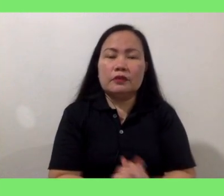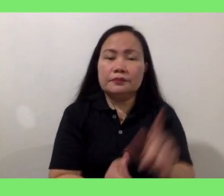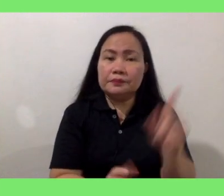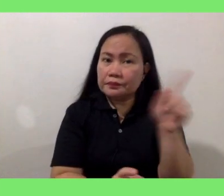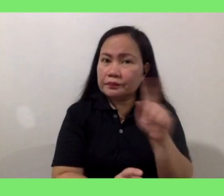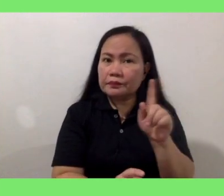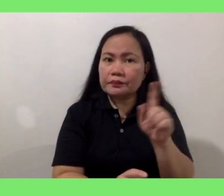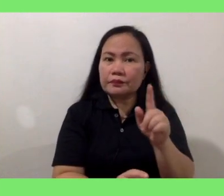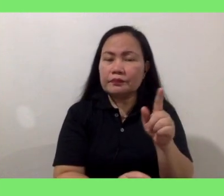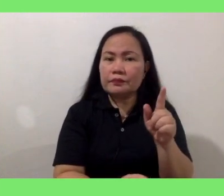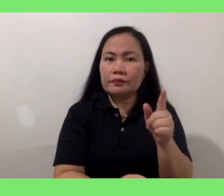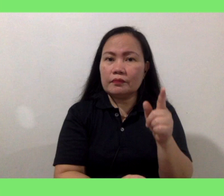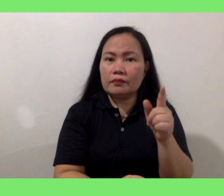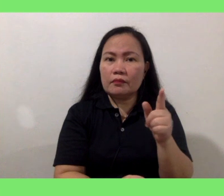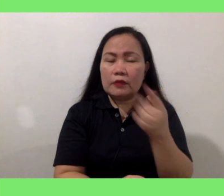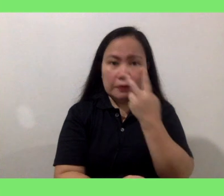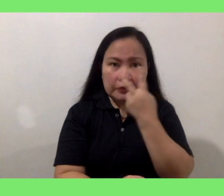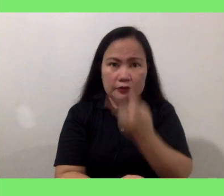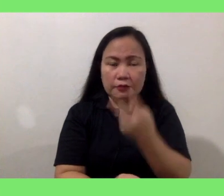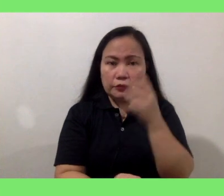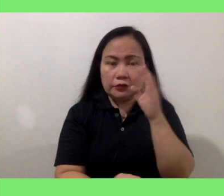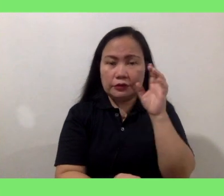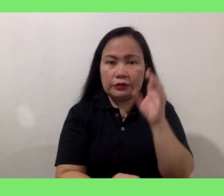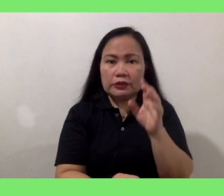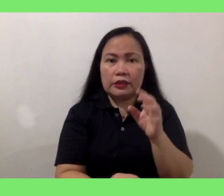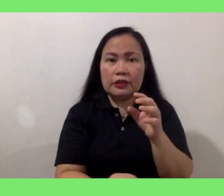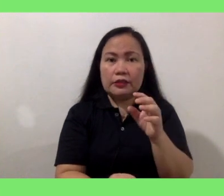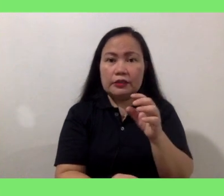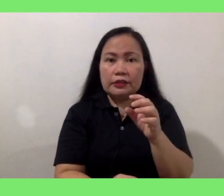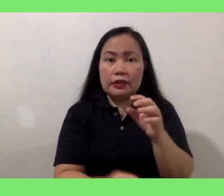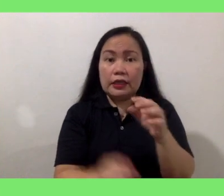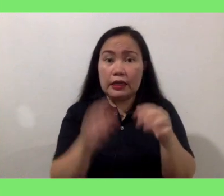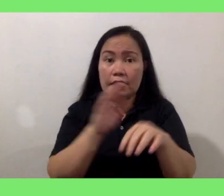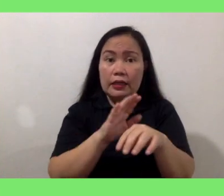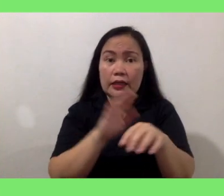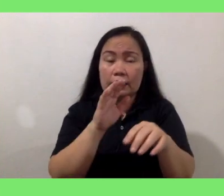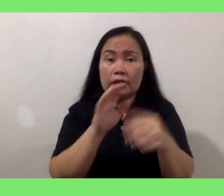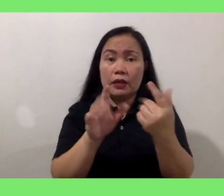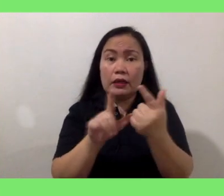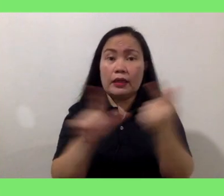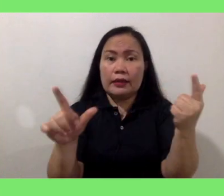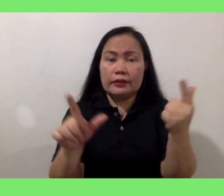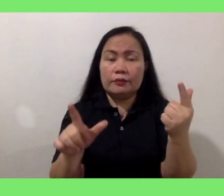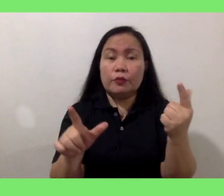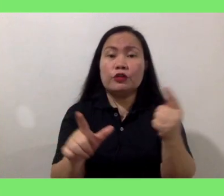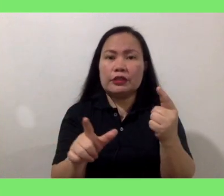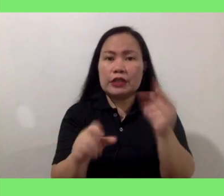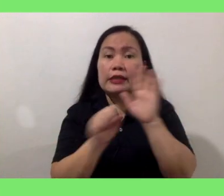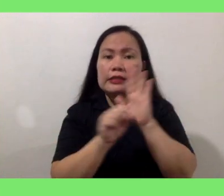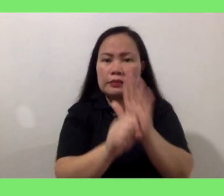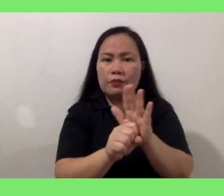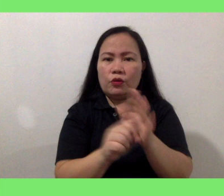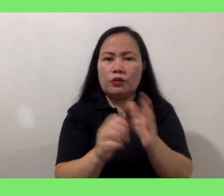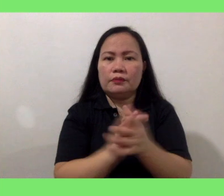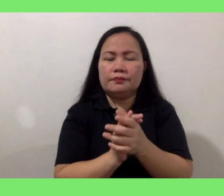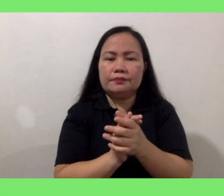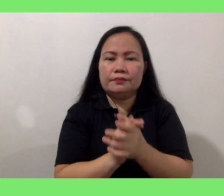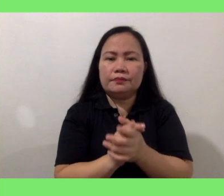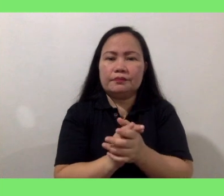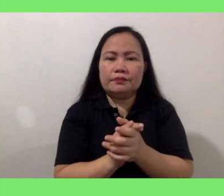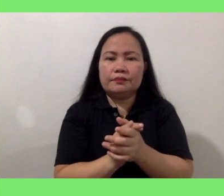kung ano mismo yung figure. Okay? So, kapag line, 2 arrowheads. Kapag endpoint,